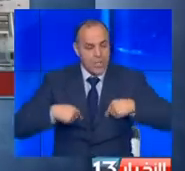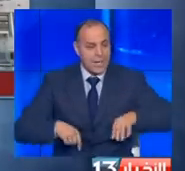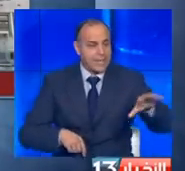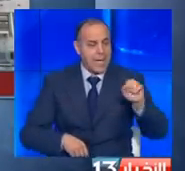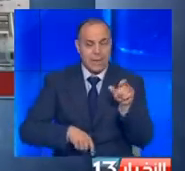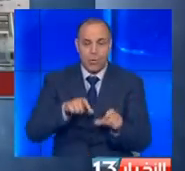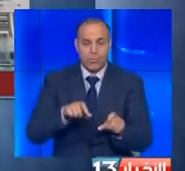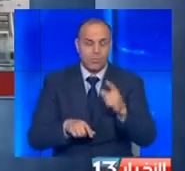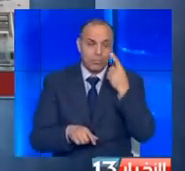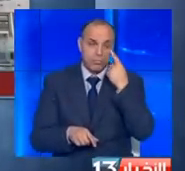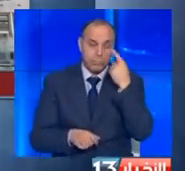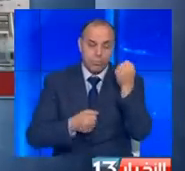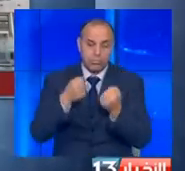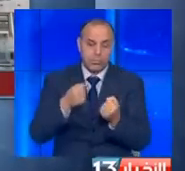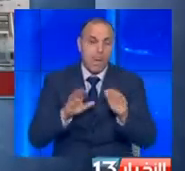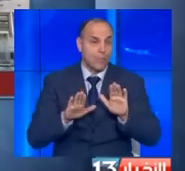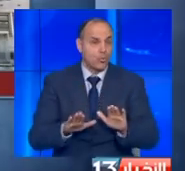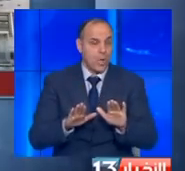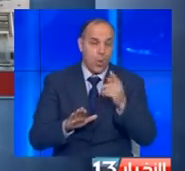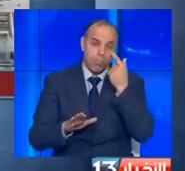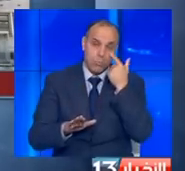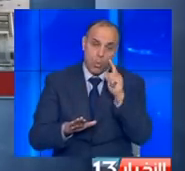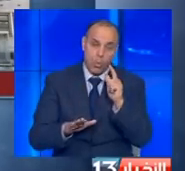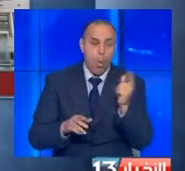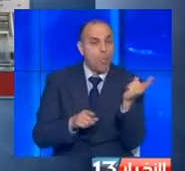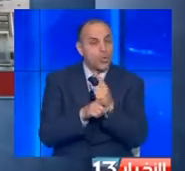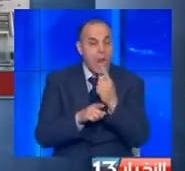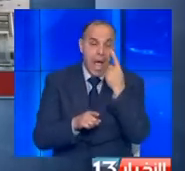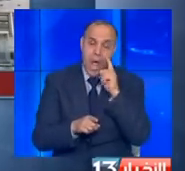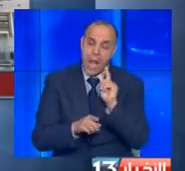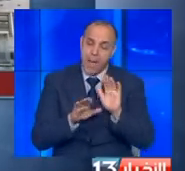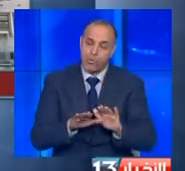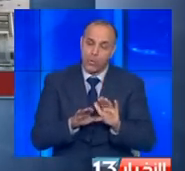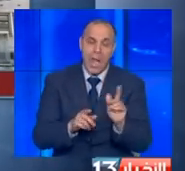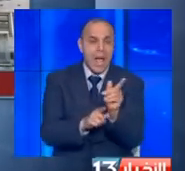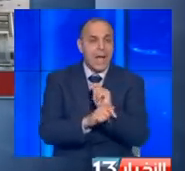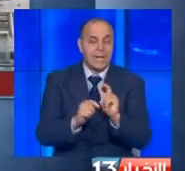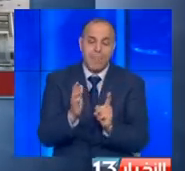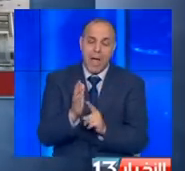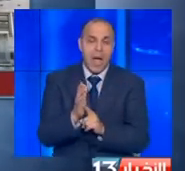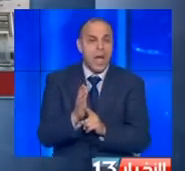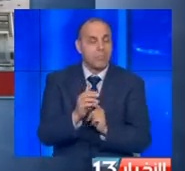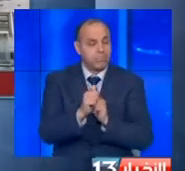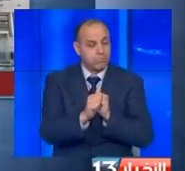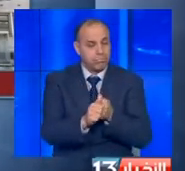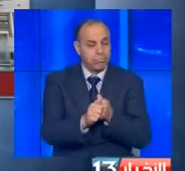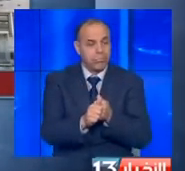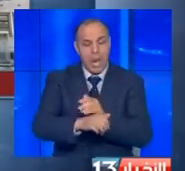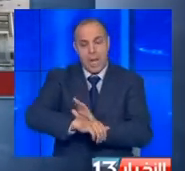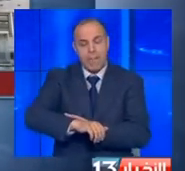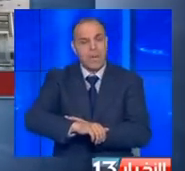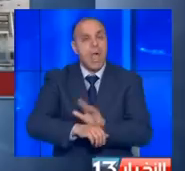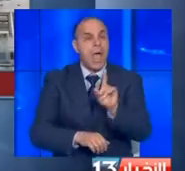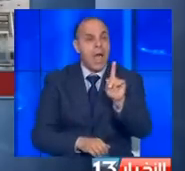المواطنين الى التزام السياقه المتزنه وعدم الافراط في السرعه واحترام الاولويات وملازمه الجميع